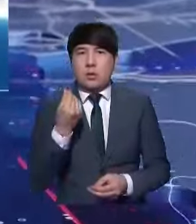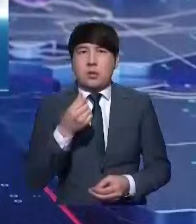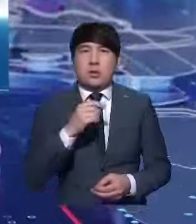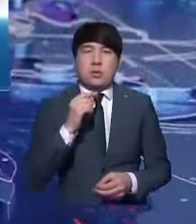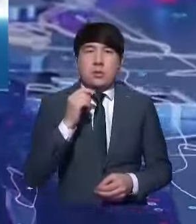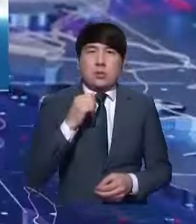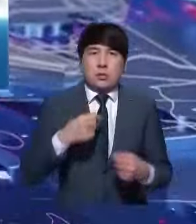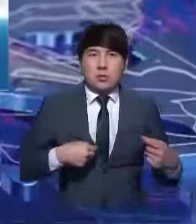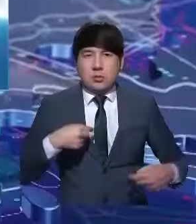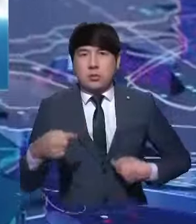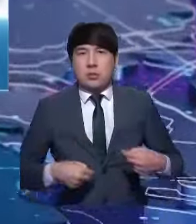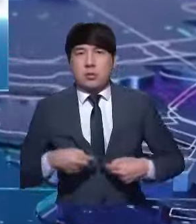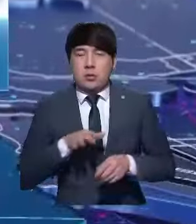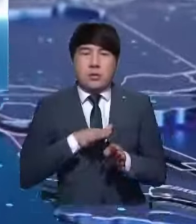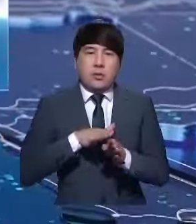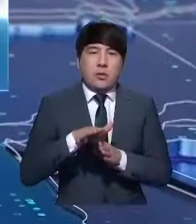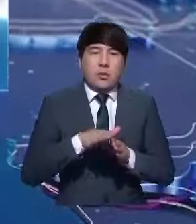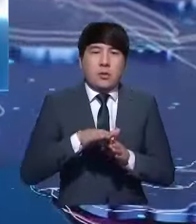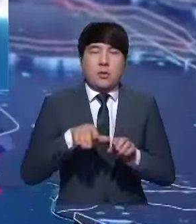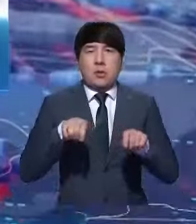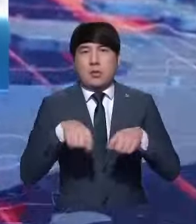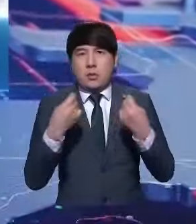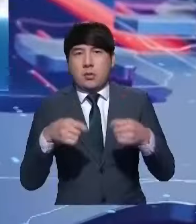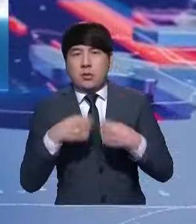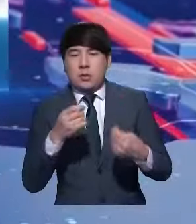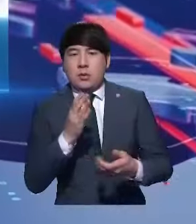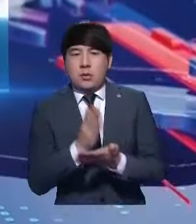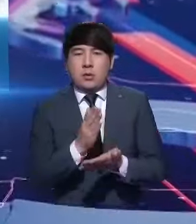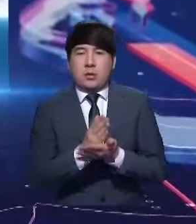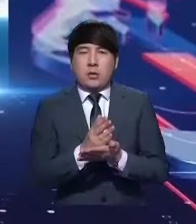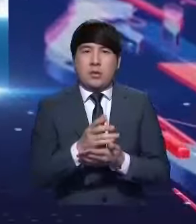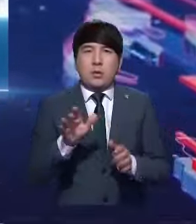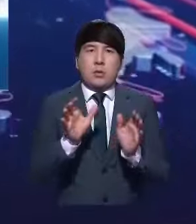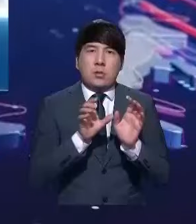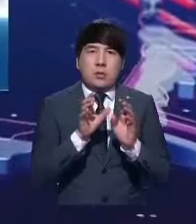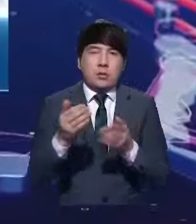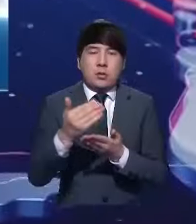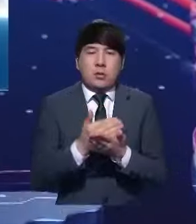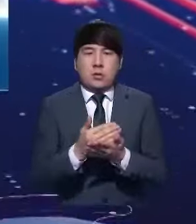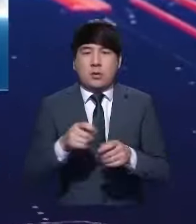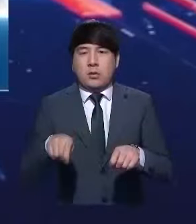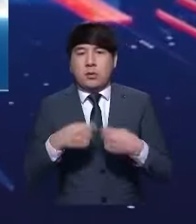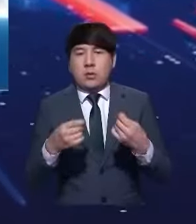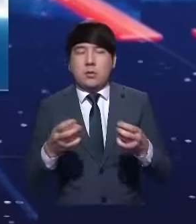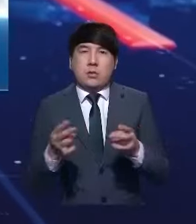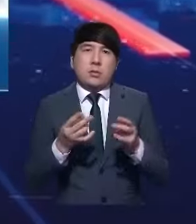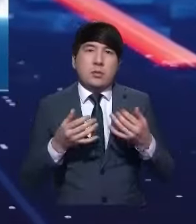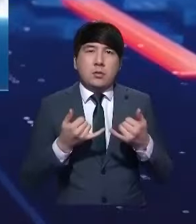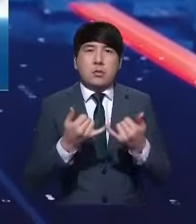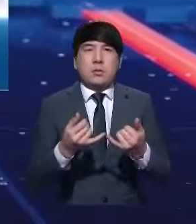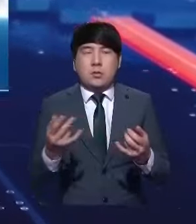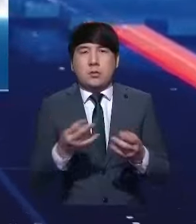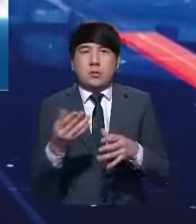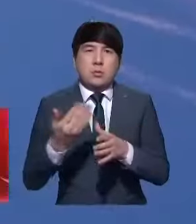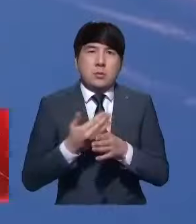отыр. Біраз адамдардың да заттары бұзылып отыр, ана холодильниктегі товарлары. Білмеймін ғой, бір жағдай жасасын да, ешқандай көмек